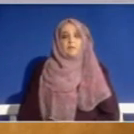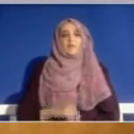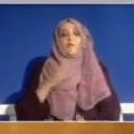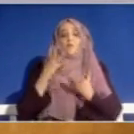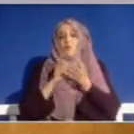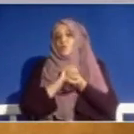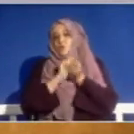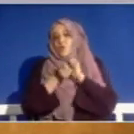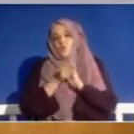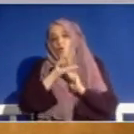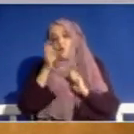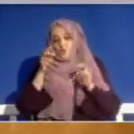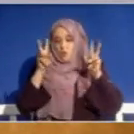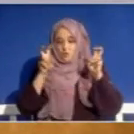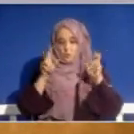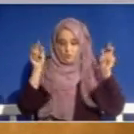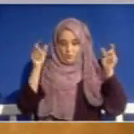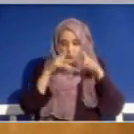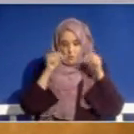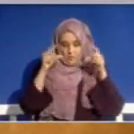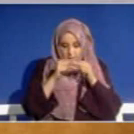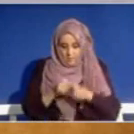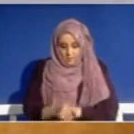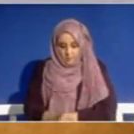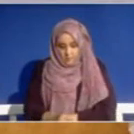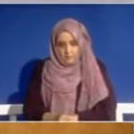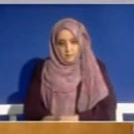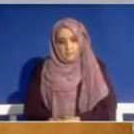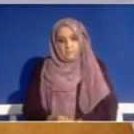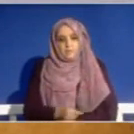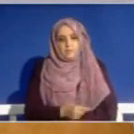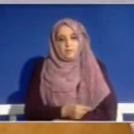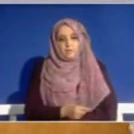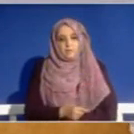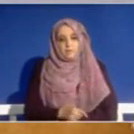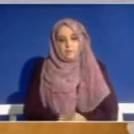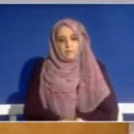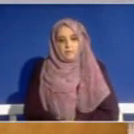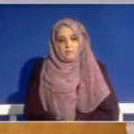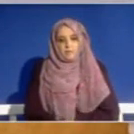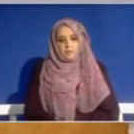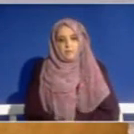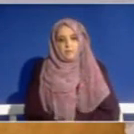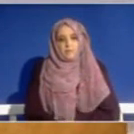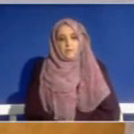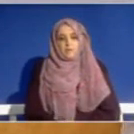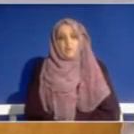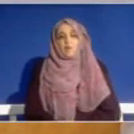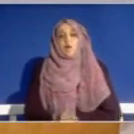إلى صورة أخرى وأنت تحفظيها أحسن ويعني تتقنيها فلك ذلك. نعم. لكن باش تبقي تتلعثمي